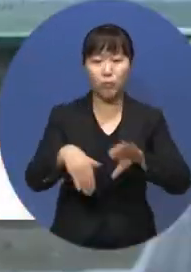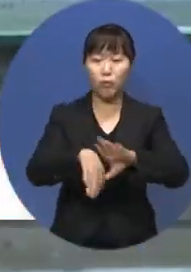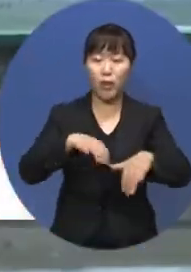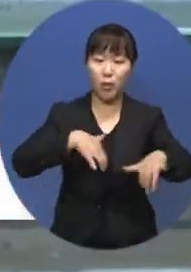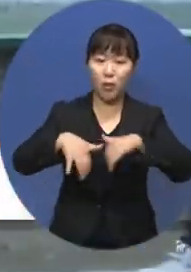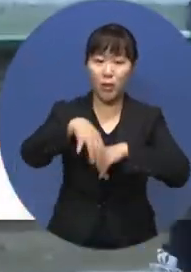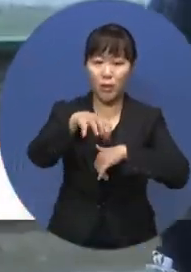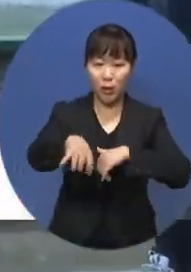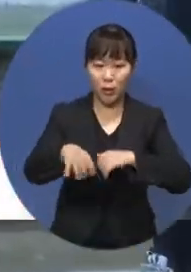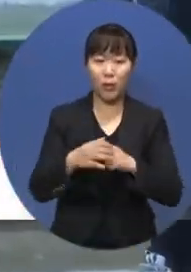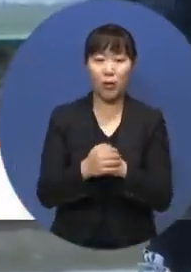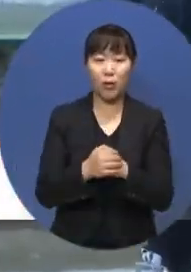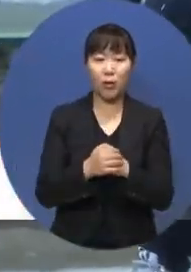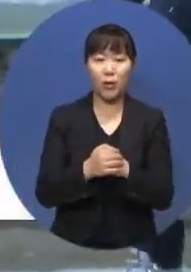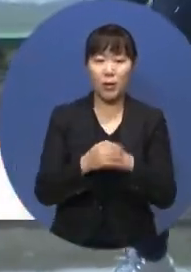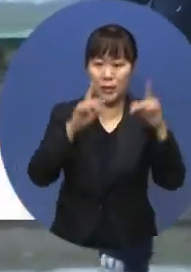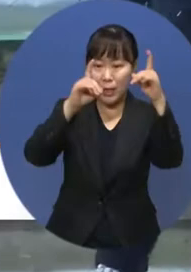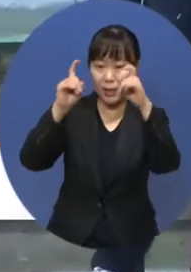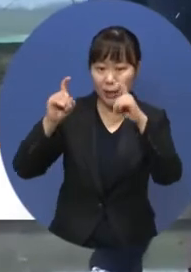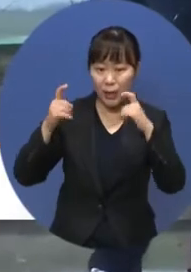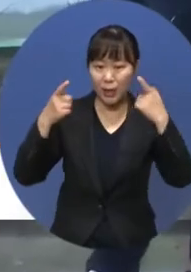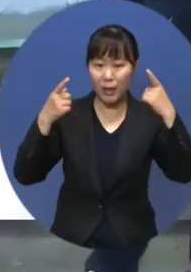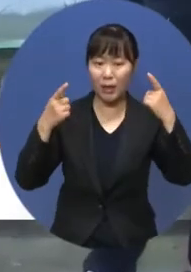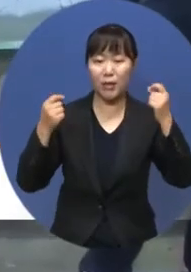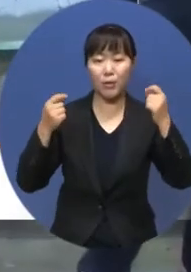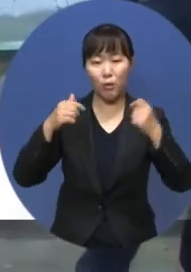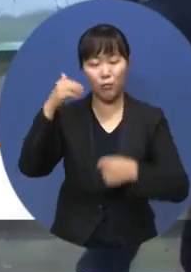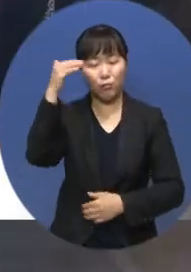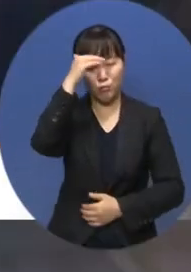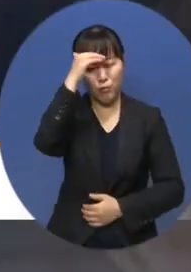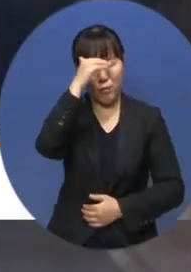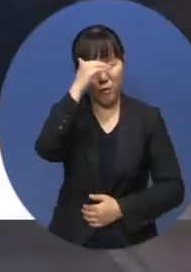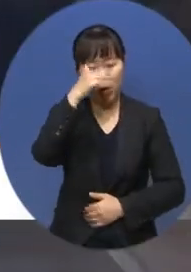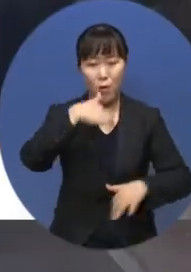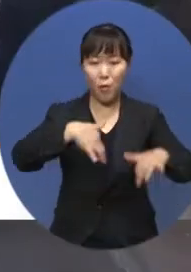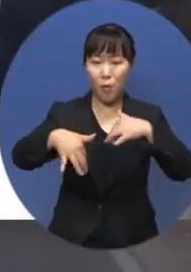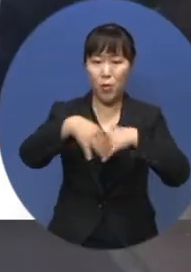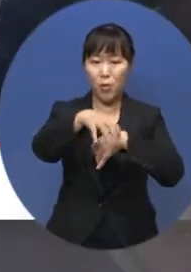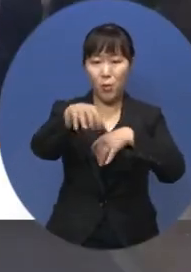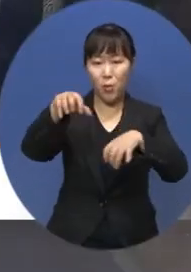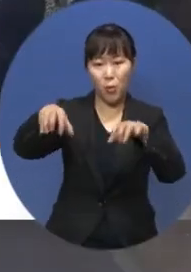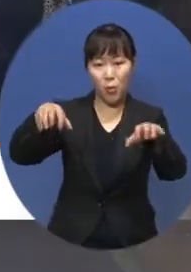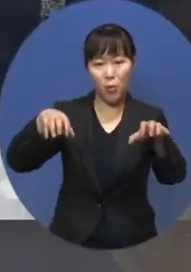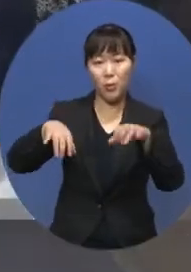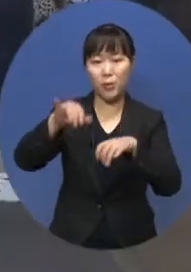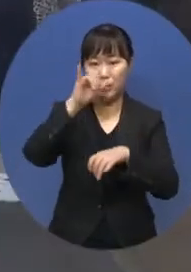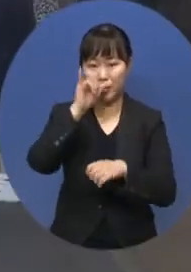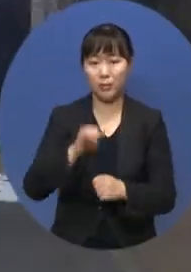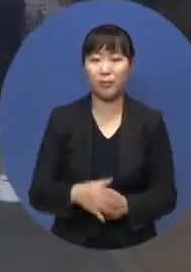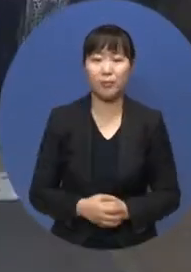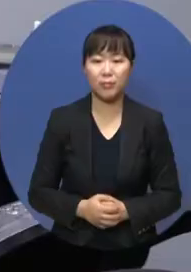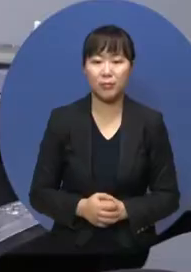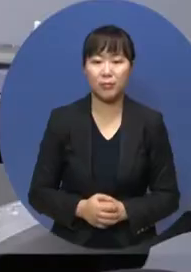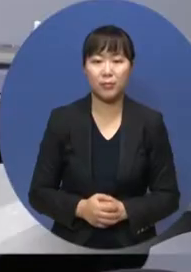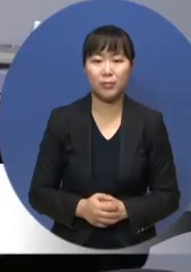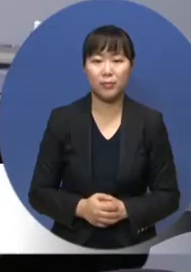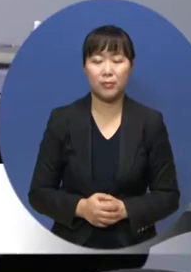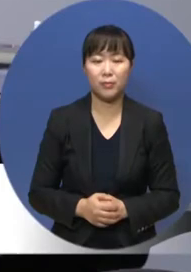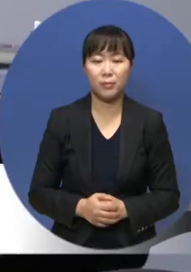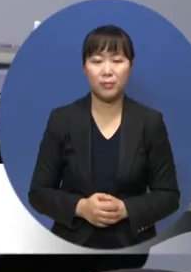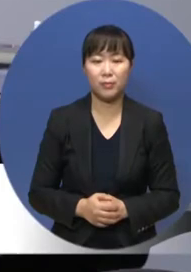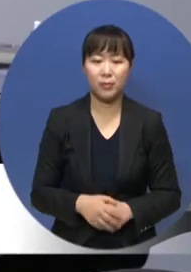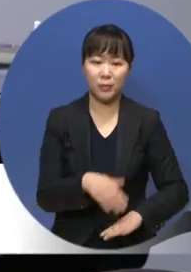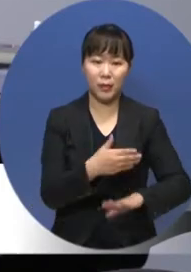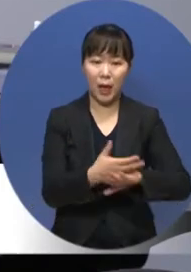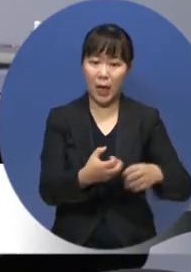거리에서는 포토존 등 인상적인 구경거리가 거리 곳곳에서 펼쳐졌습니다. 다른